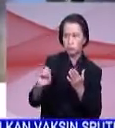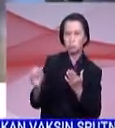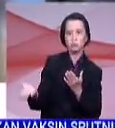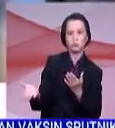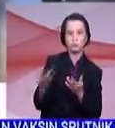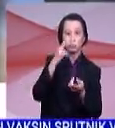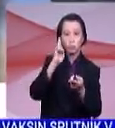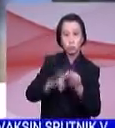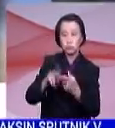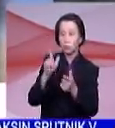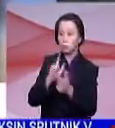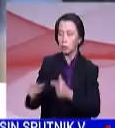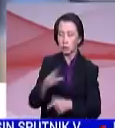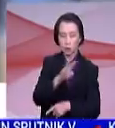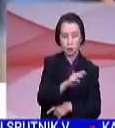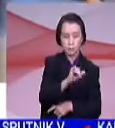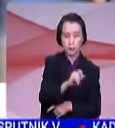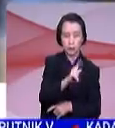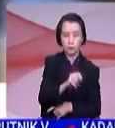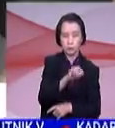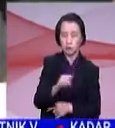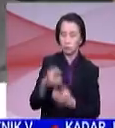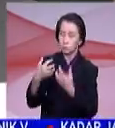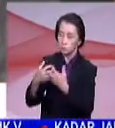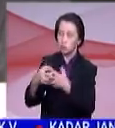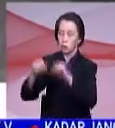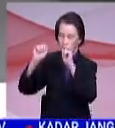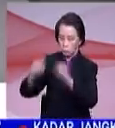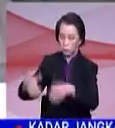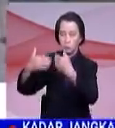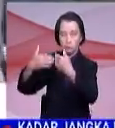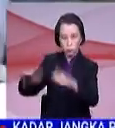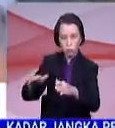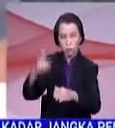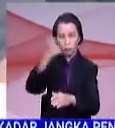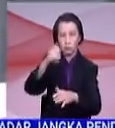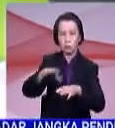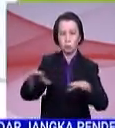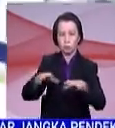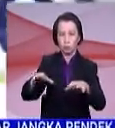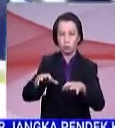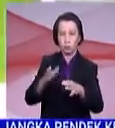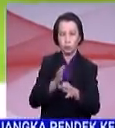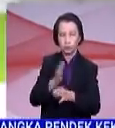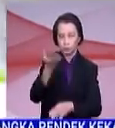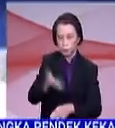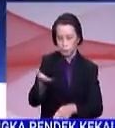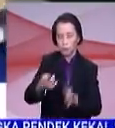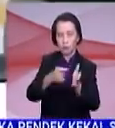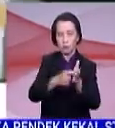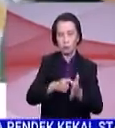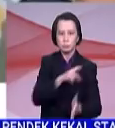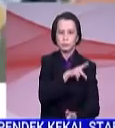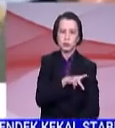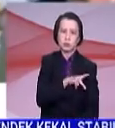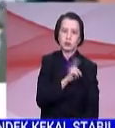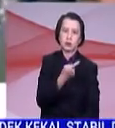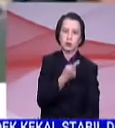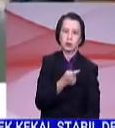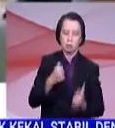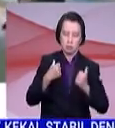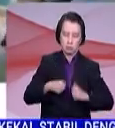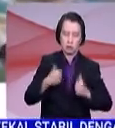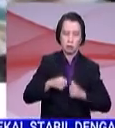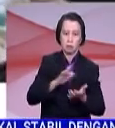Berdasarkan surat kebenaran MITI, kilang berkenaan dibenarkan operasi susulan menjalankan sektor barangan keperluan peribadi iaitu